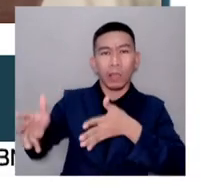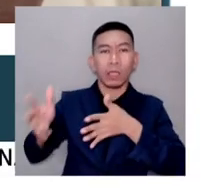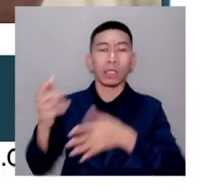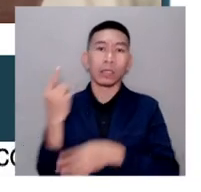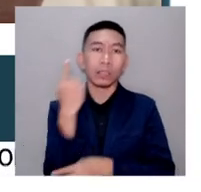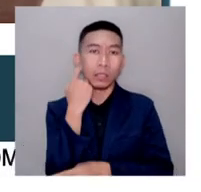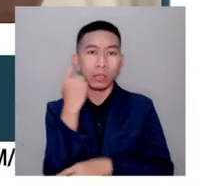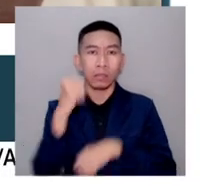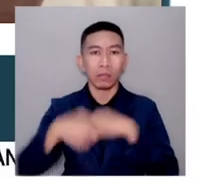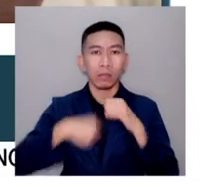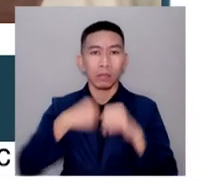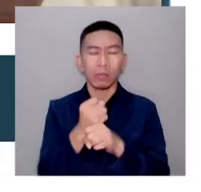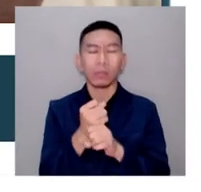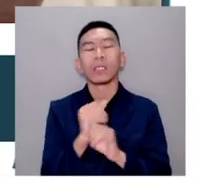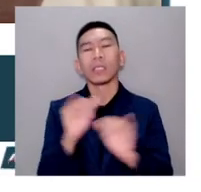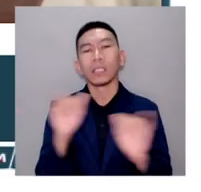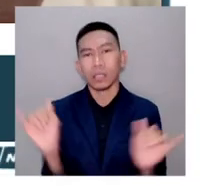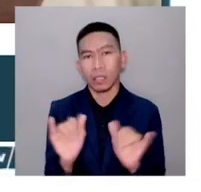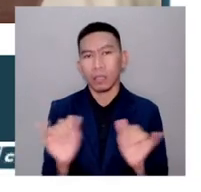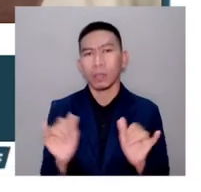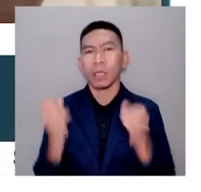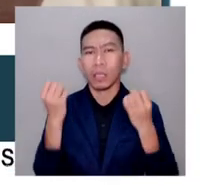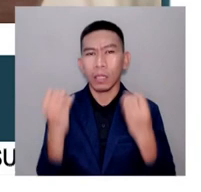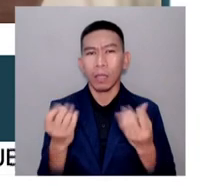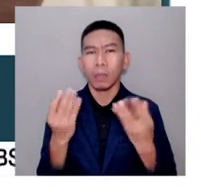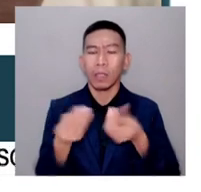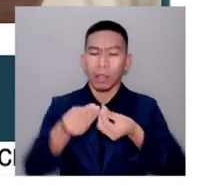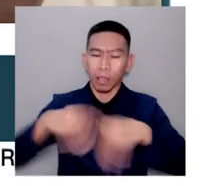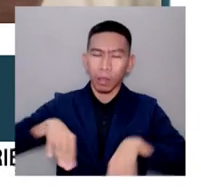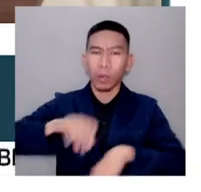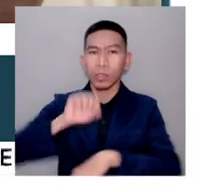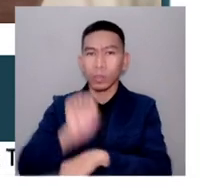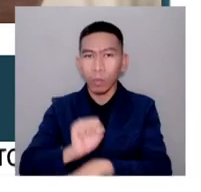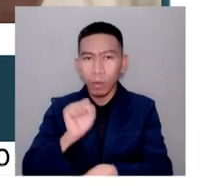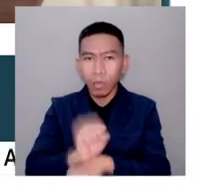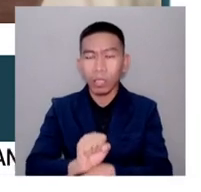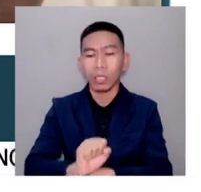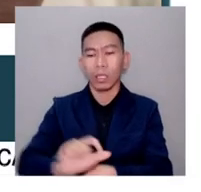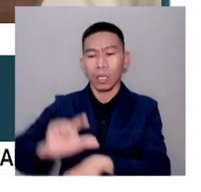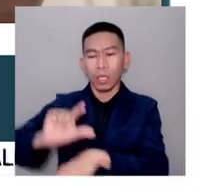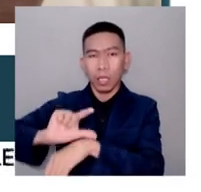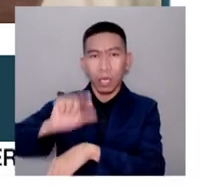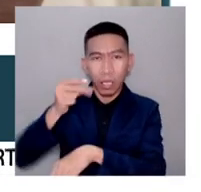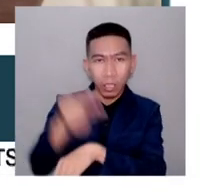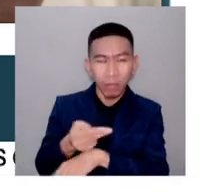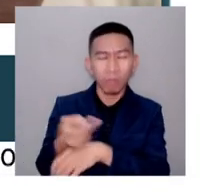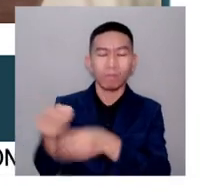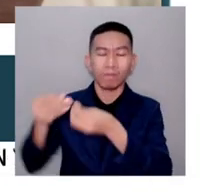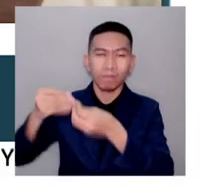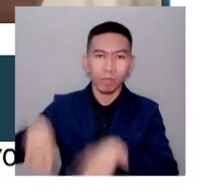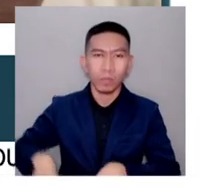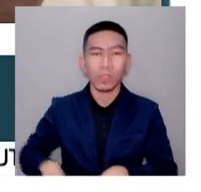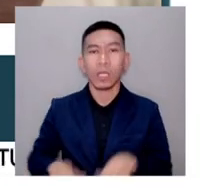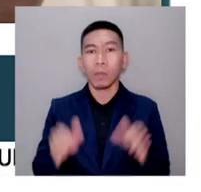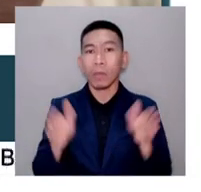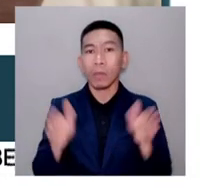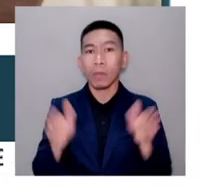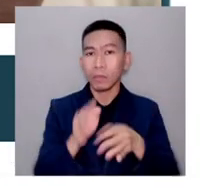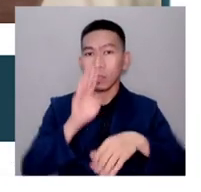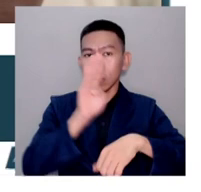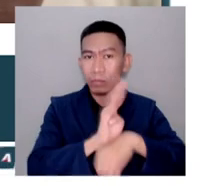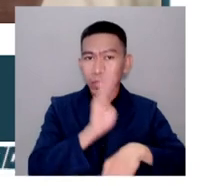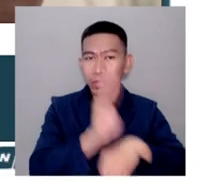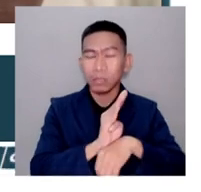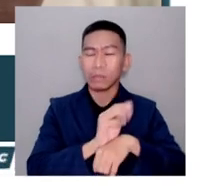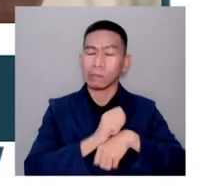pa rin nawala ng trabaho at hanap buhay, mga MSMEs na hirap na hirap ding